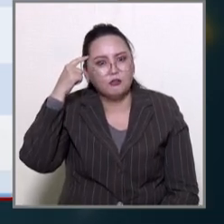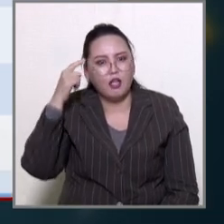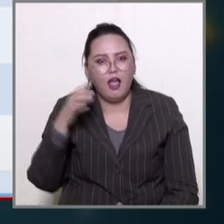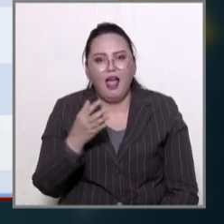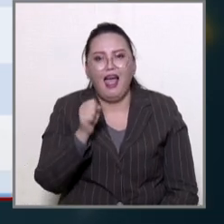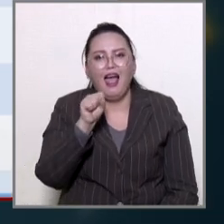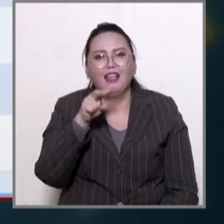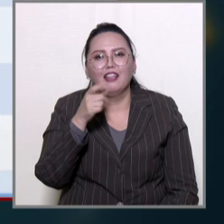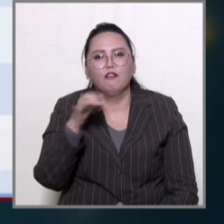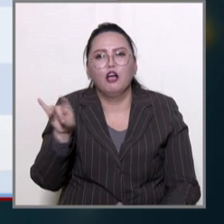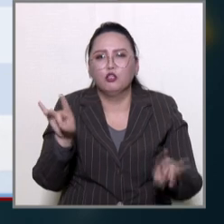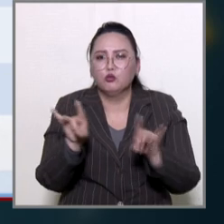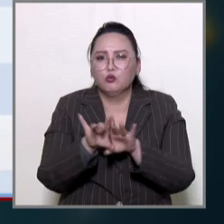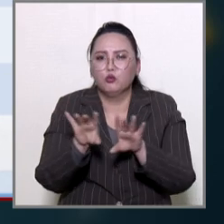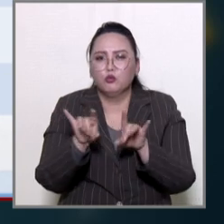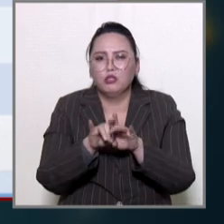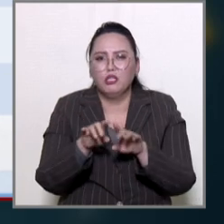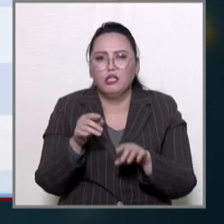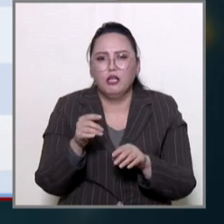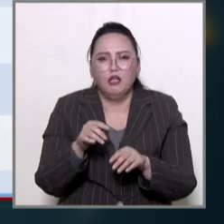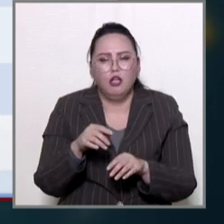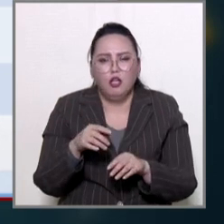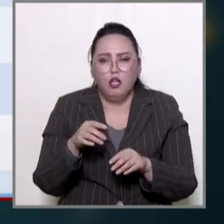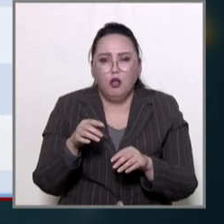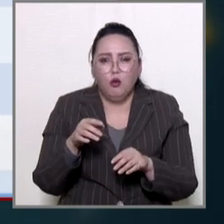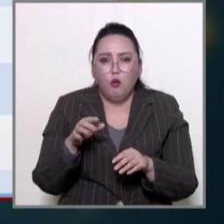ойлгох. Гүн гүнзгий нарийн учрыг нь ойлгохгүй байх гэсэн